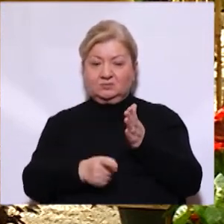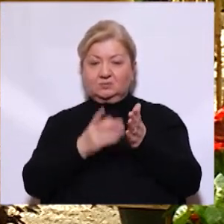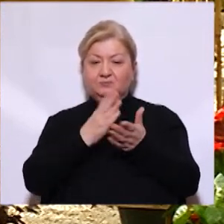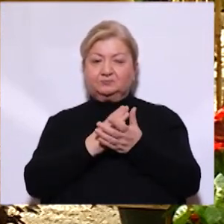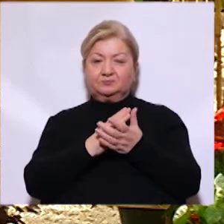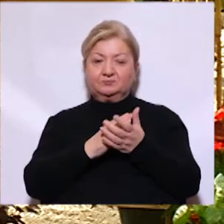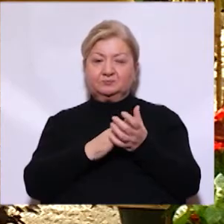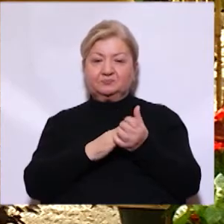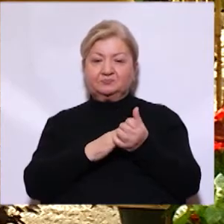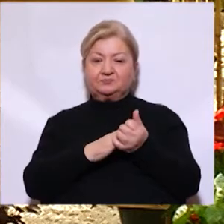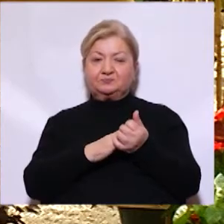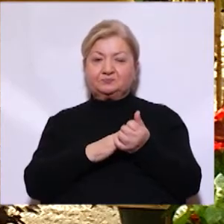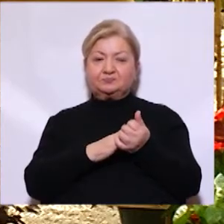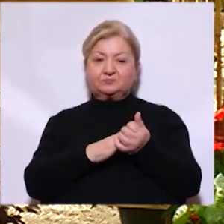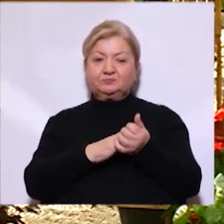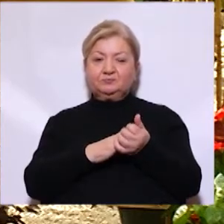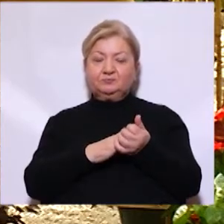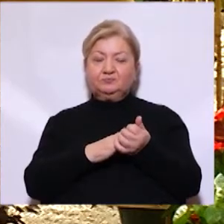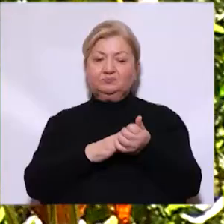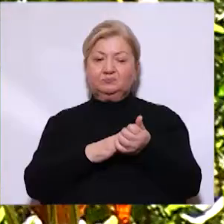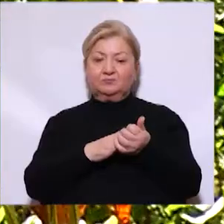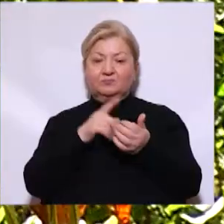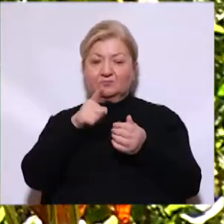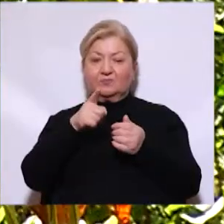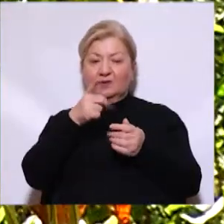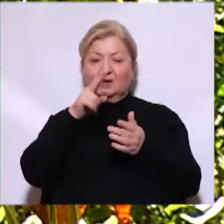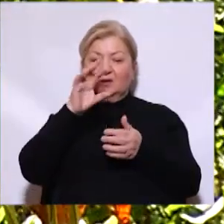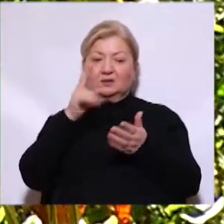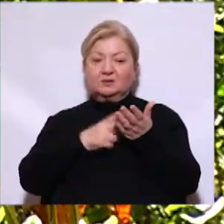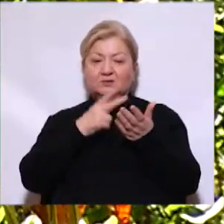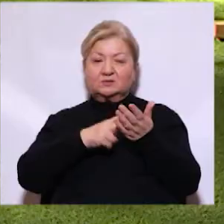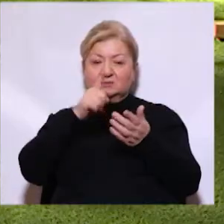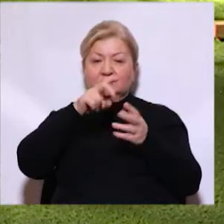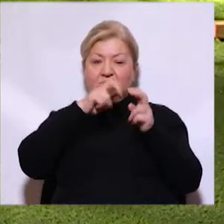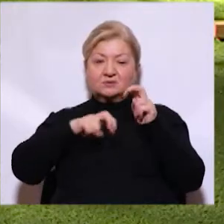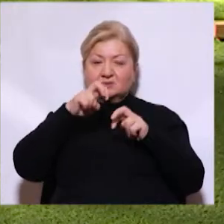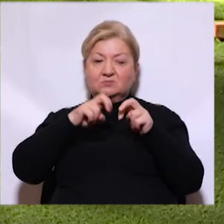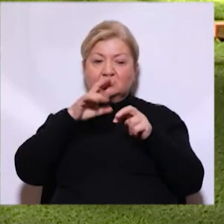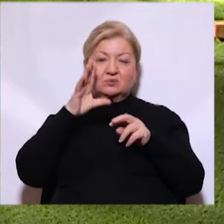არის პროზა და მარტო პროზაზე რო არ მესაუბრა, აი ამ წიგნების